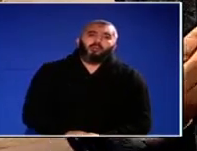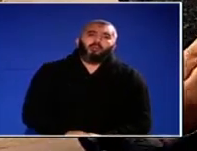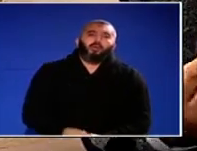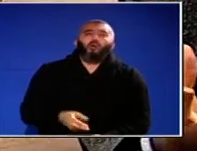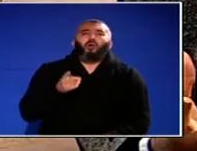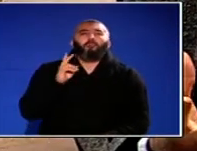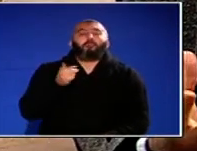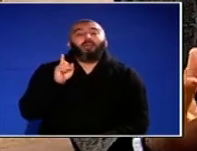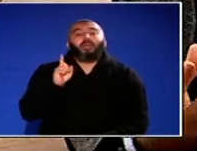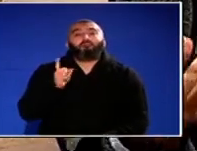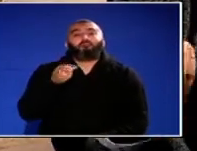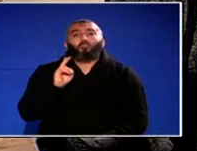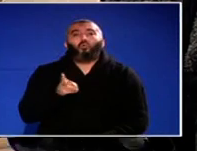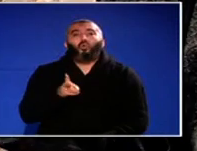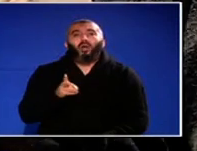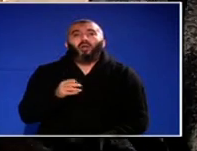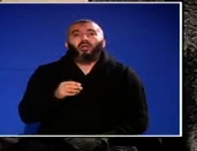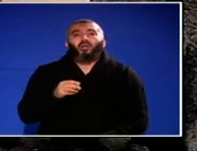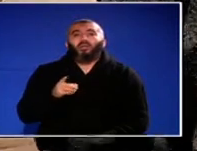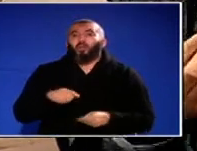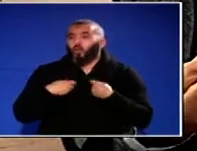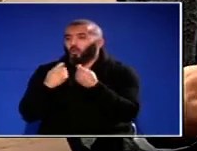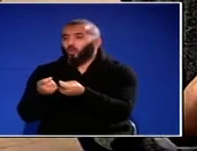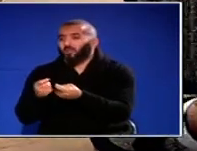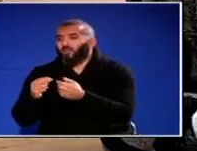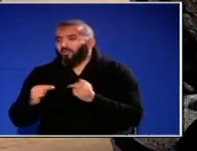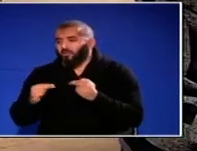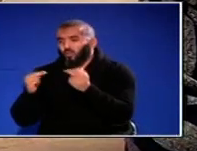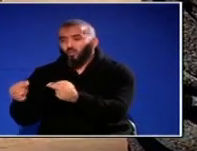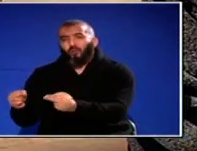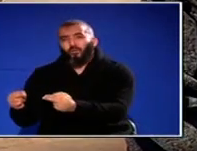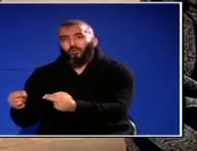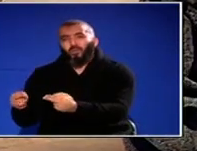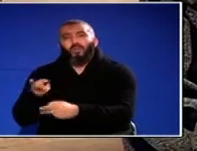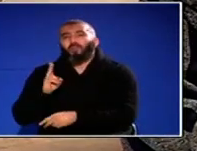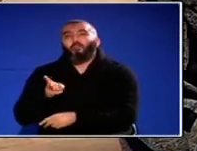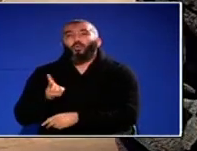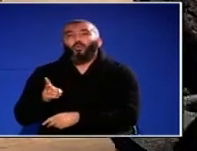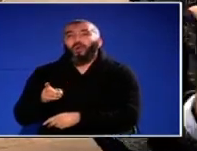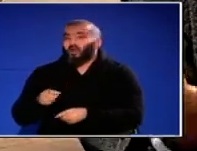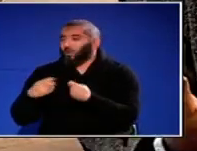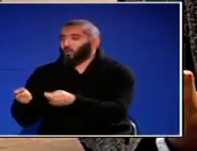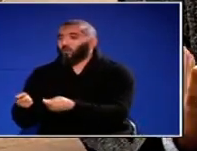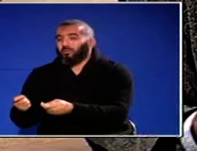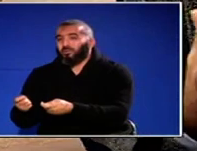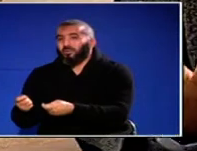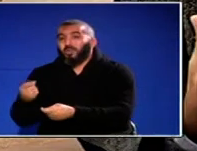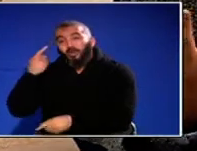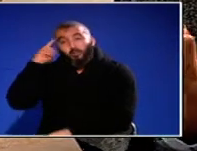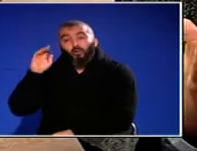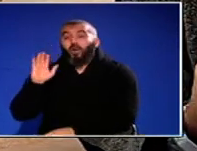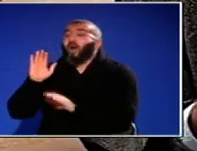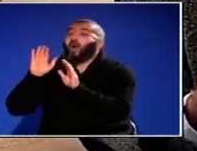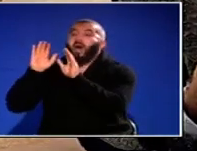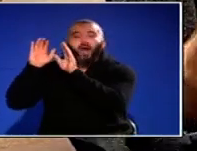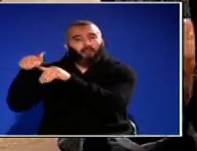وما عندهمش، فحق باباهم يروح لهم من باب إكرام الأب، من باب صلة الأرحام، هذا وليد الاجتهاد